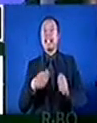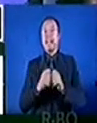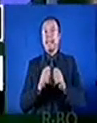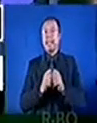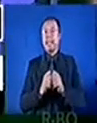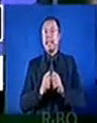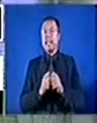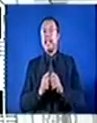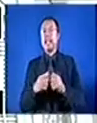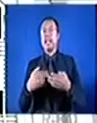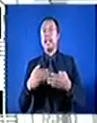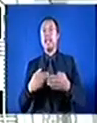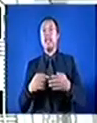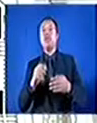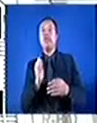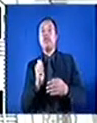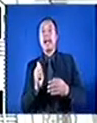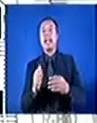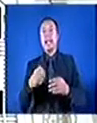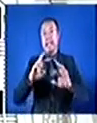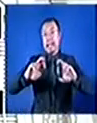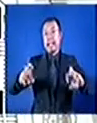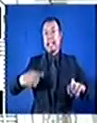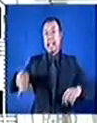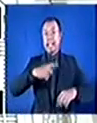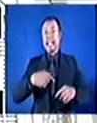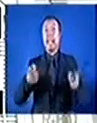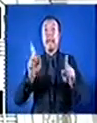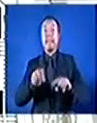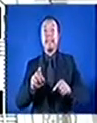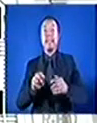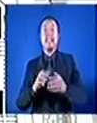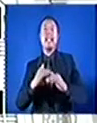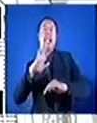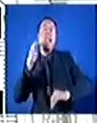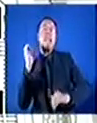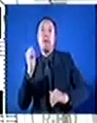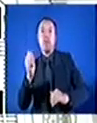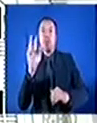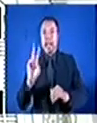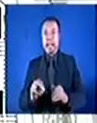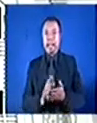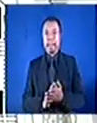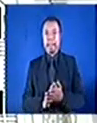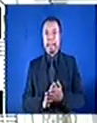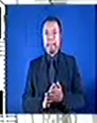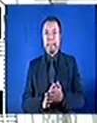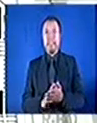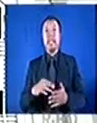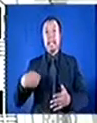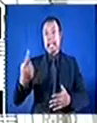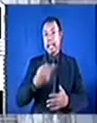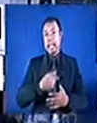optimalisasi sehingga riset kita akan menjadi lebih efektif. Samping itu juga